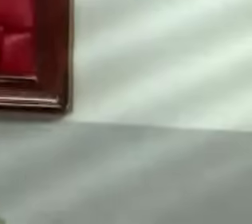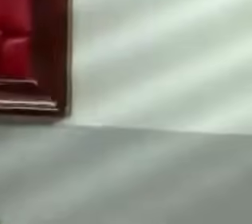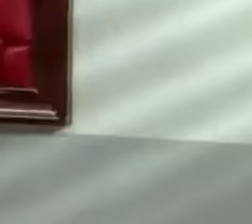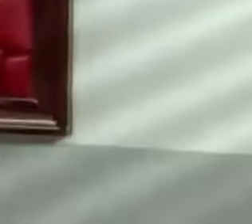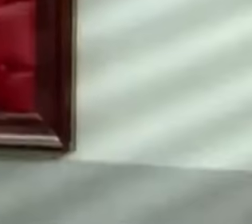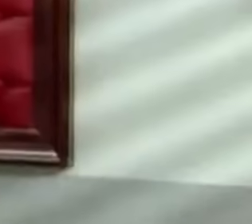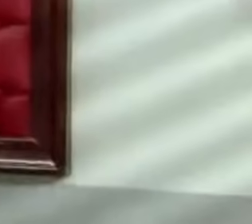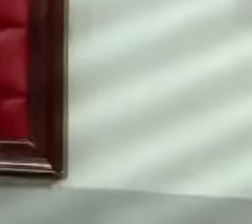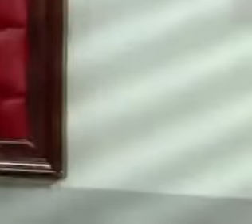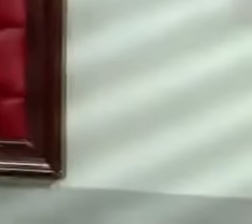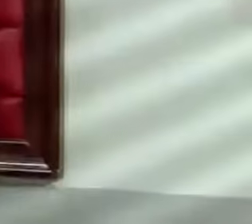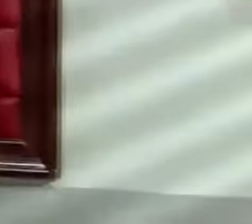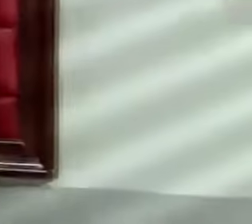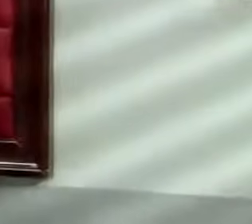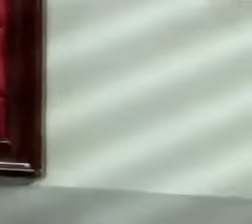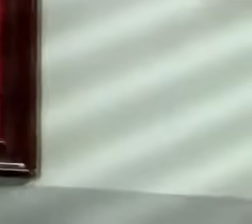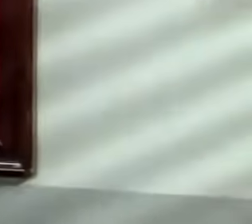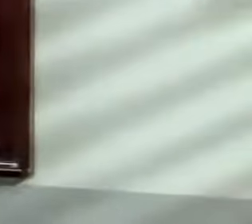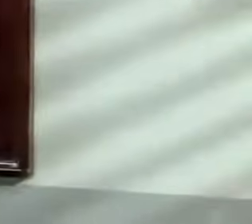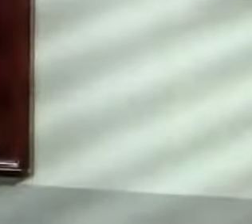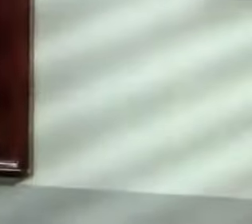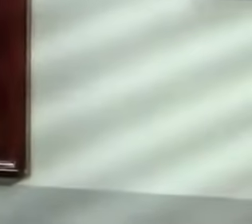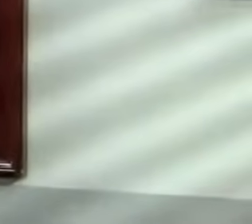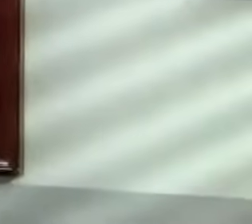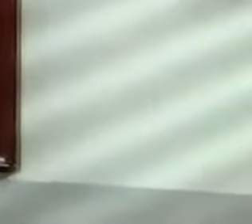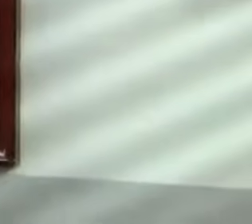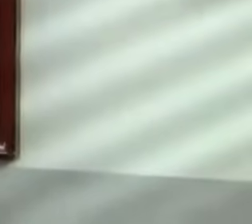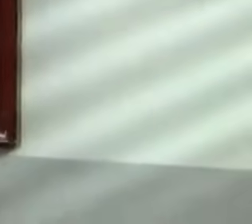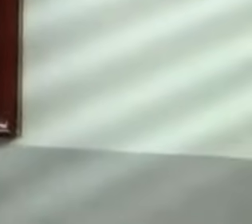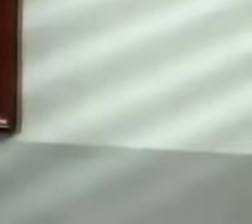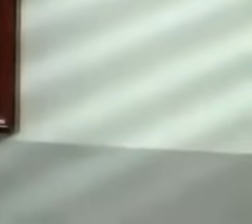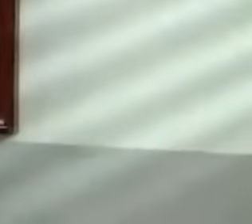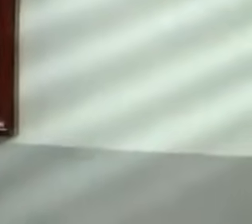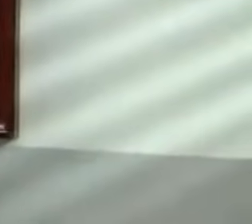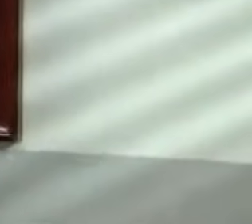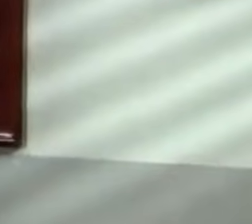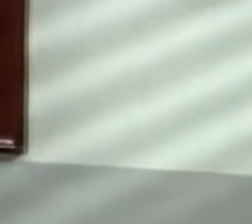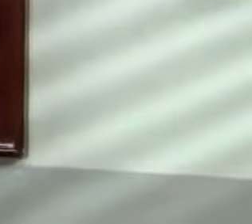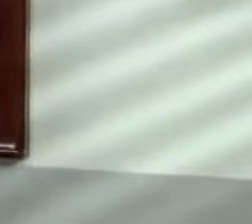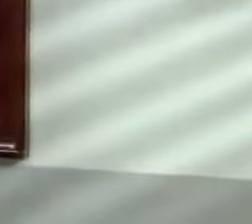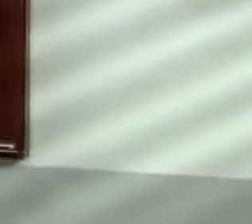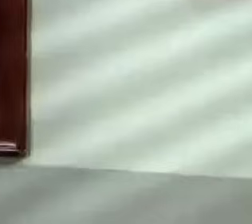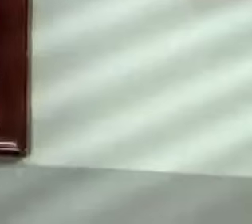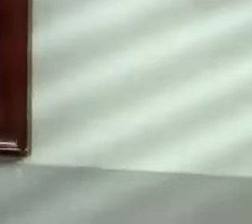yerde. Bozuntuya vermeden hemen toparlanıp ayakta ellerini masaya dayadı.